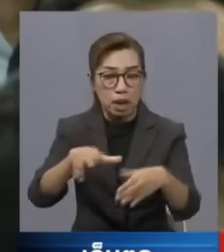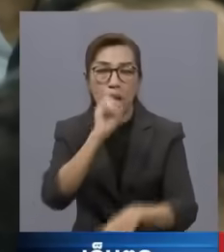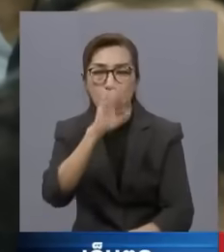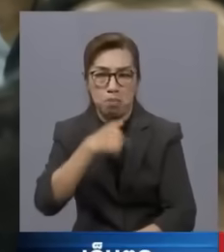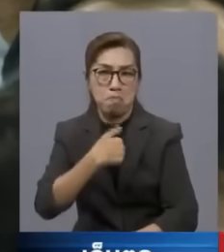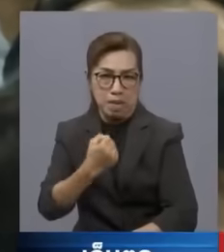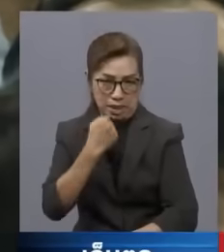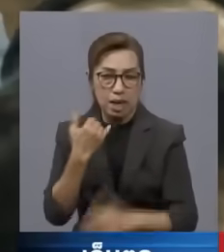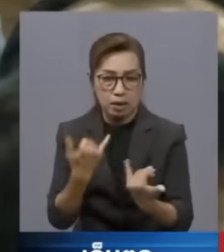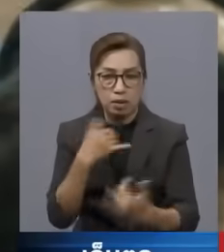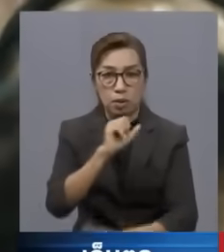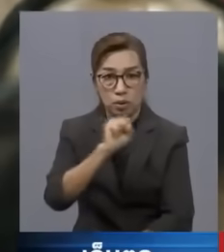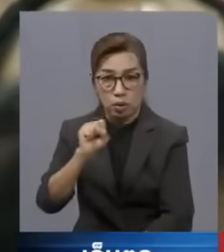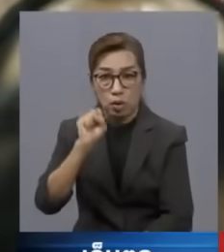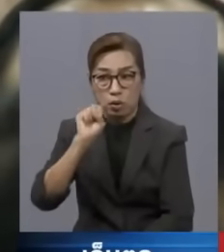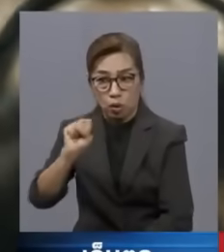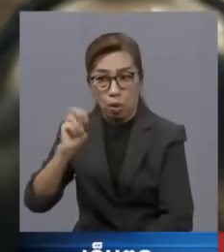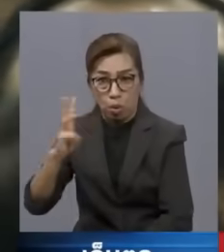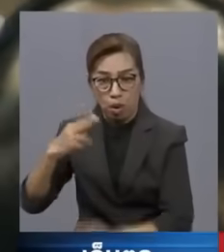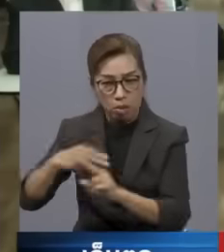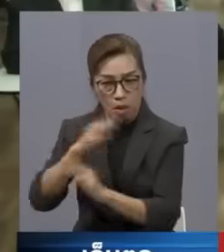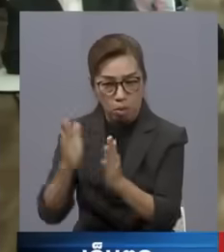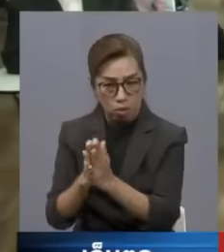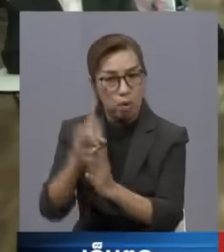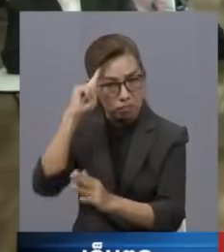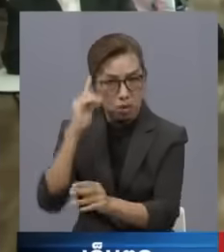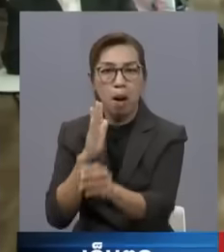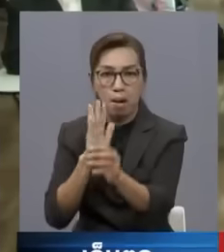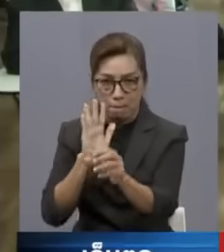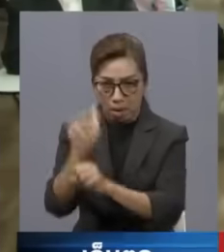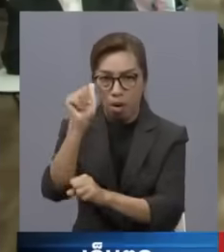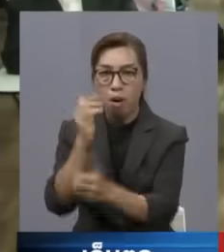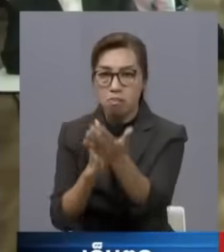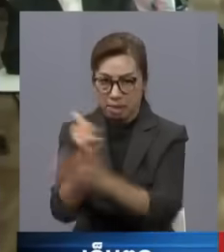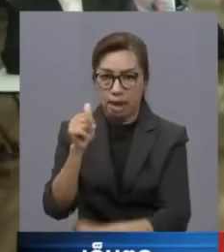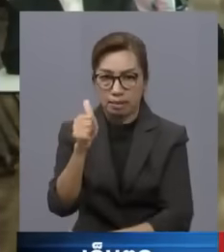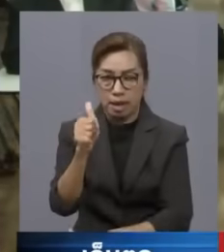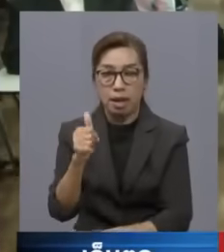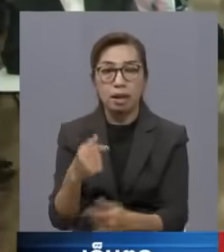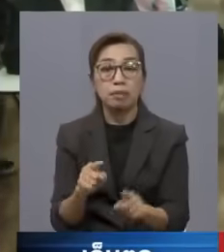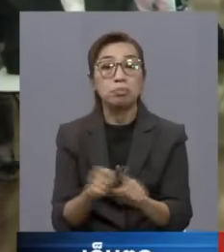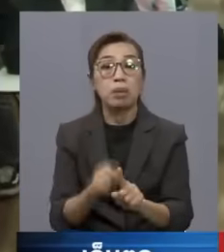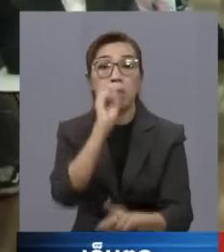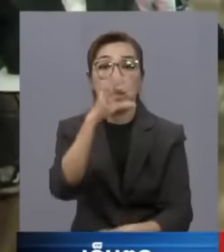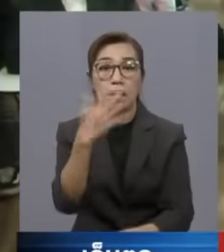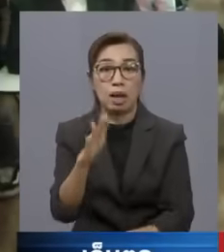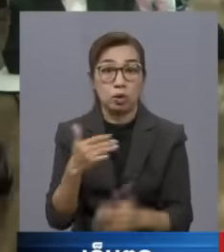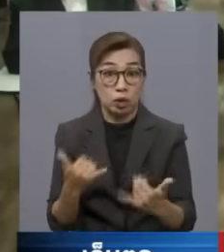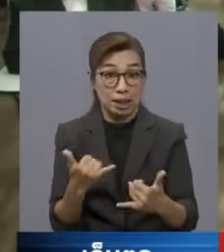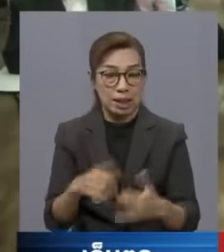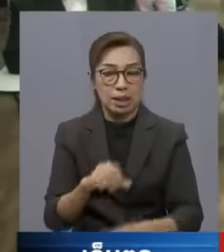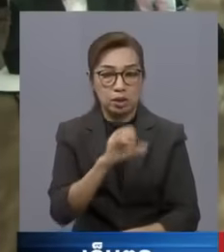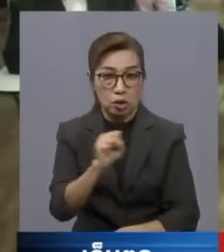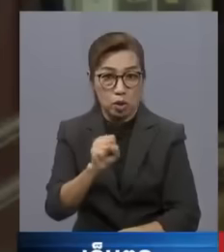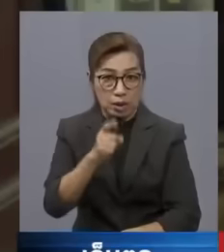มั่นอกมั่นใจอ่ะครับว่าเขารวบได้แล้วรวมเสียงได้แล้วทั้งสสแล้วก็สวเอาอย่างที่บอกไปว่ามีอยู่ในหน้าตัก